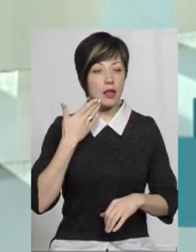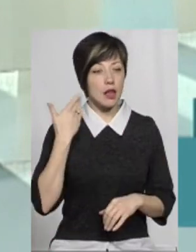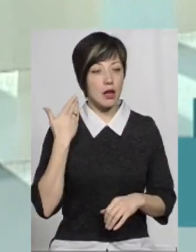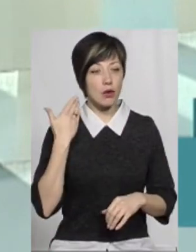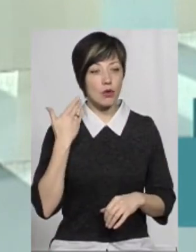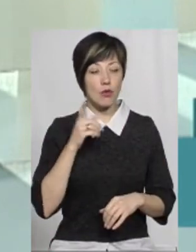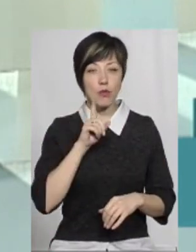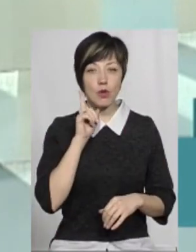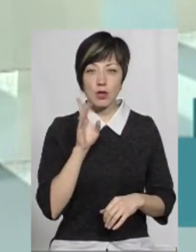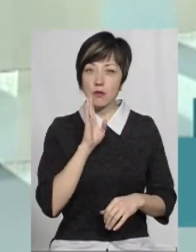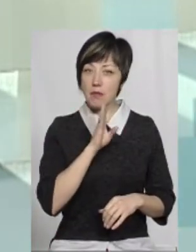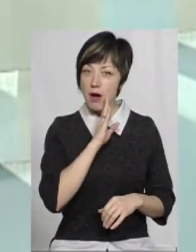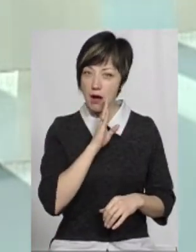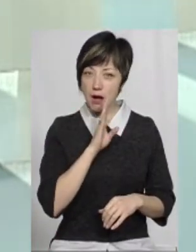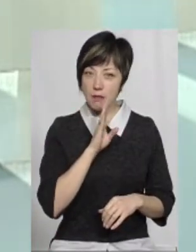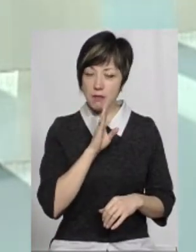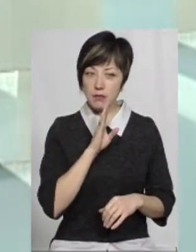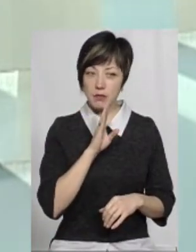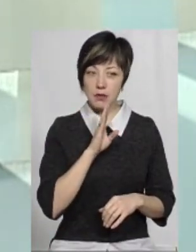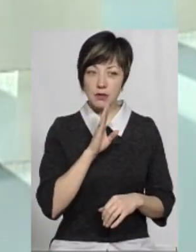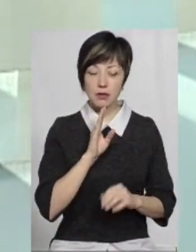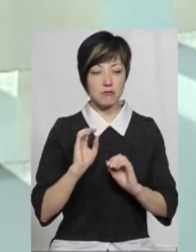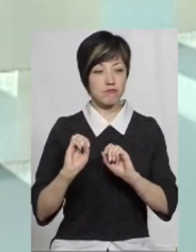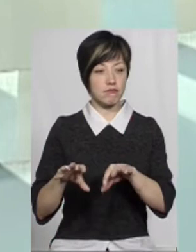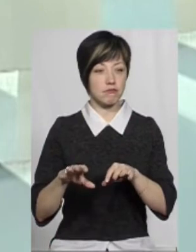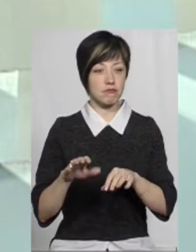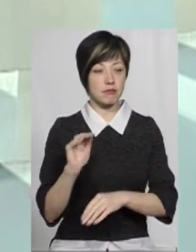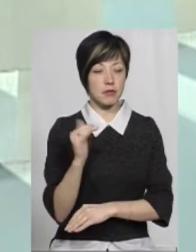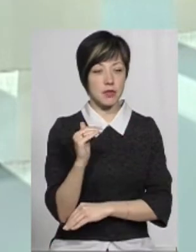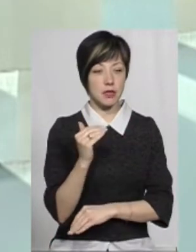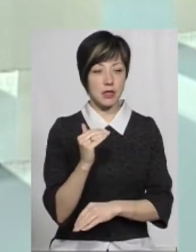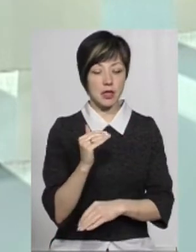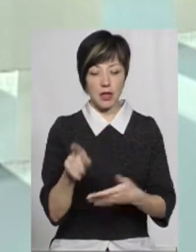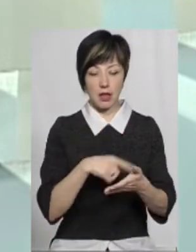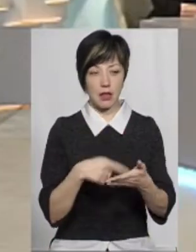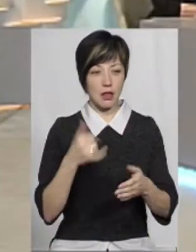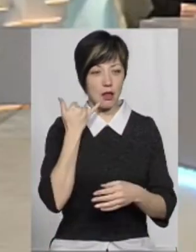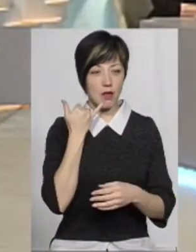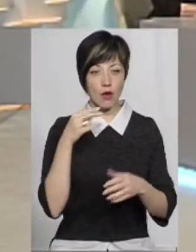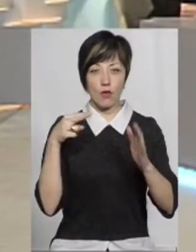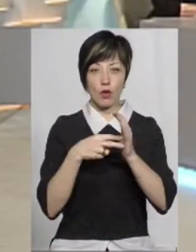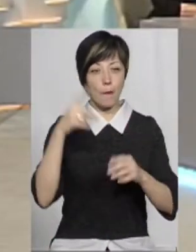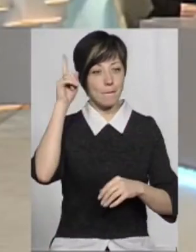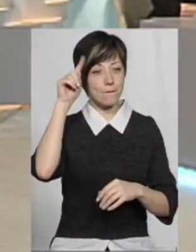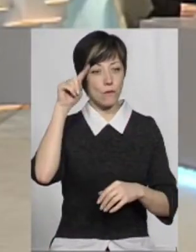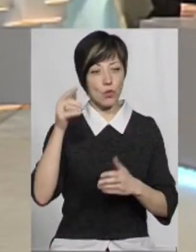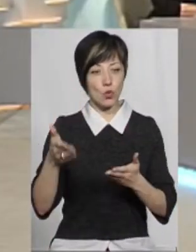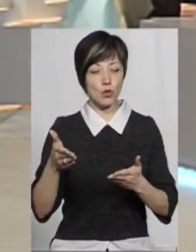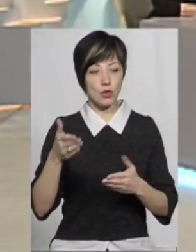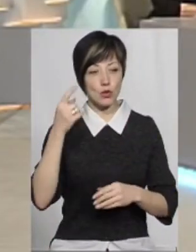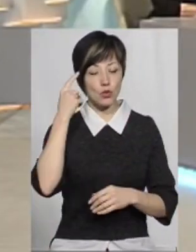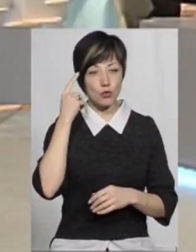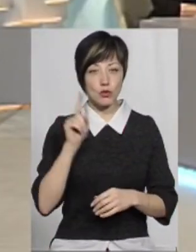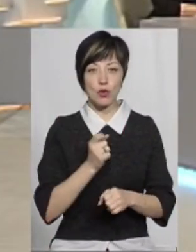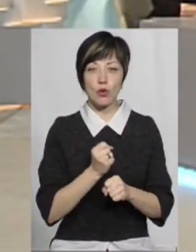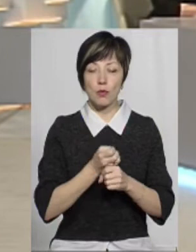легко молоді мами особливо, кинула дитинці телефон або вімкнула мультик. і вона думає,